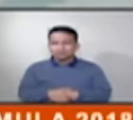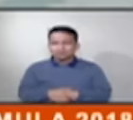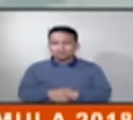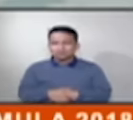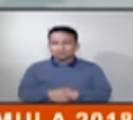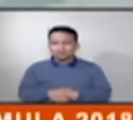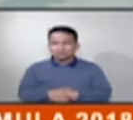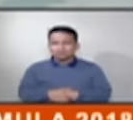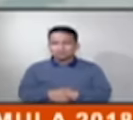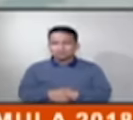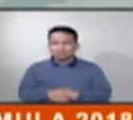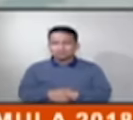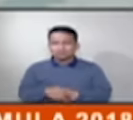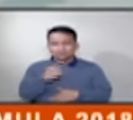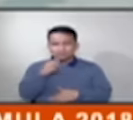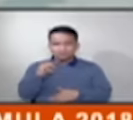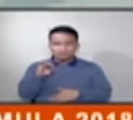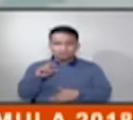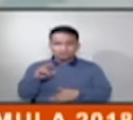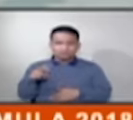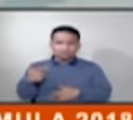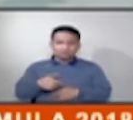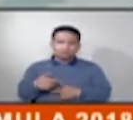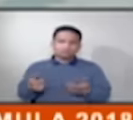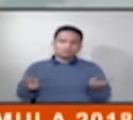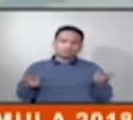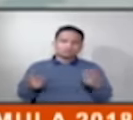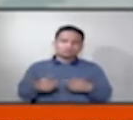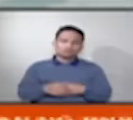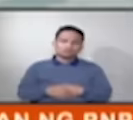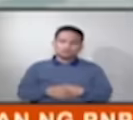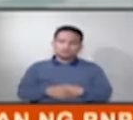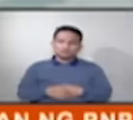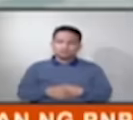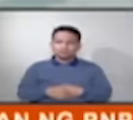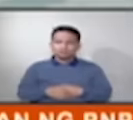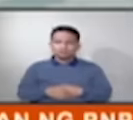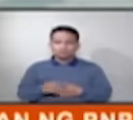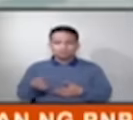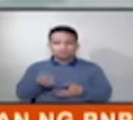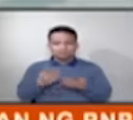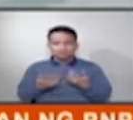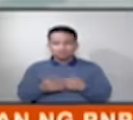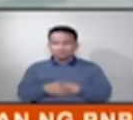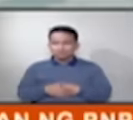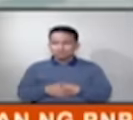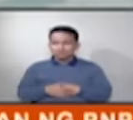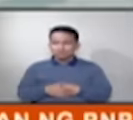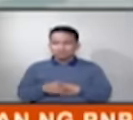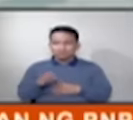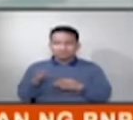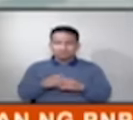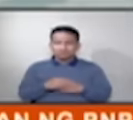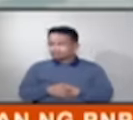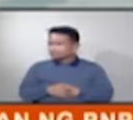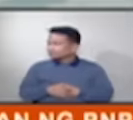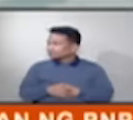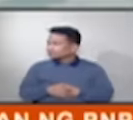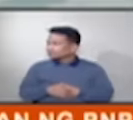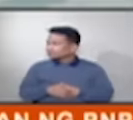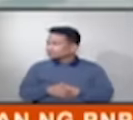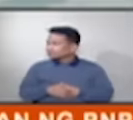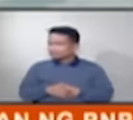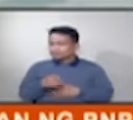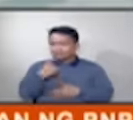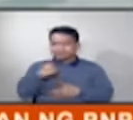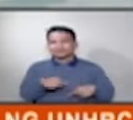tuhod, 12,000 ang isang tuhod. Oh, wala pa din yung medication. Sir, makasingit lang sir ah. Hindi kaya